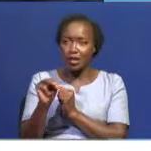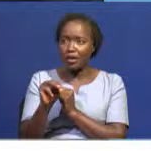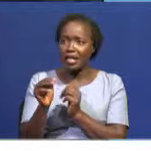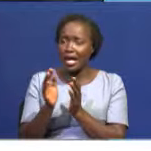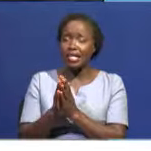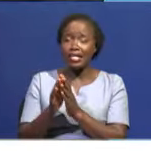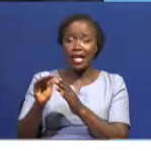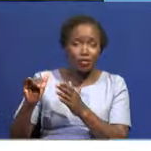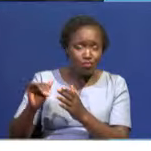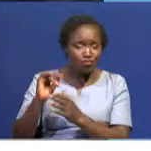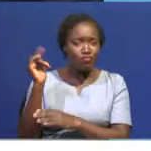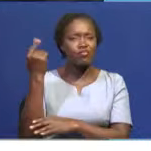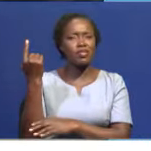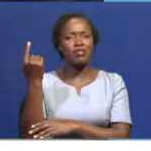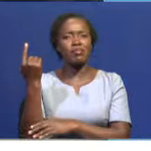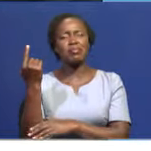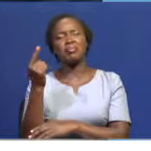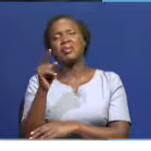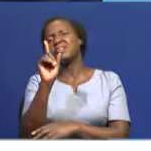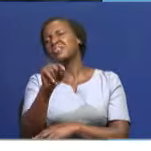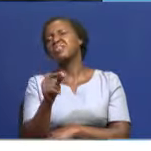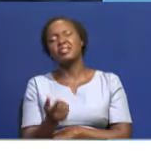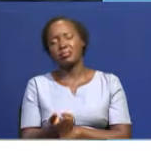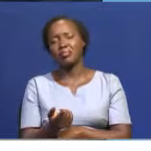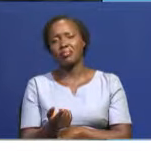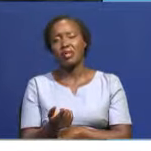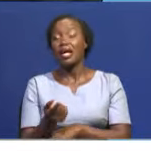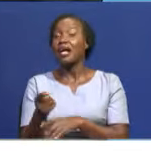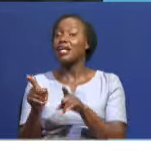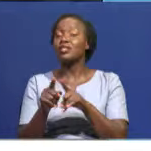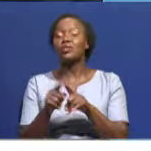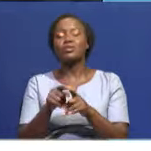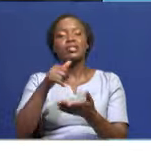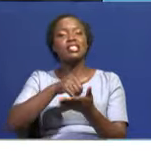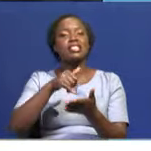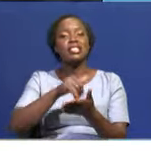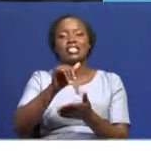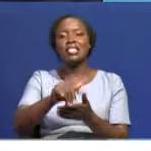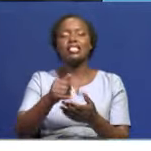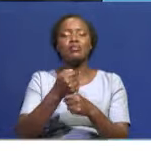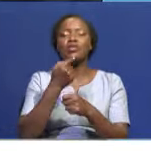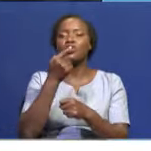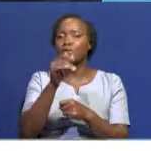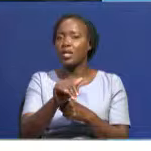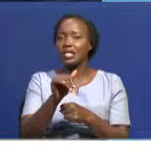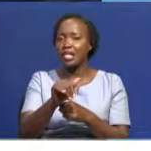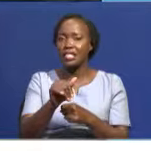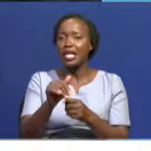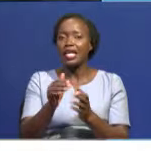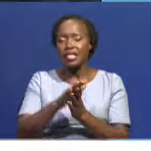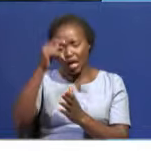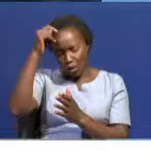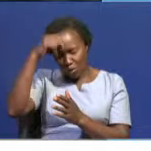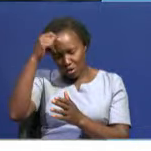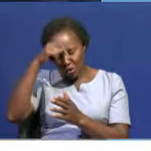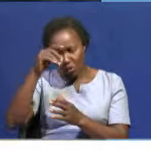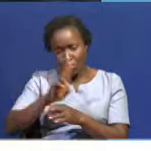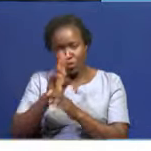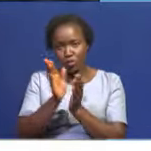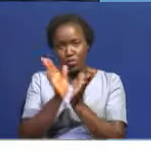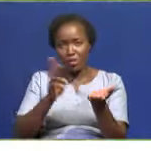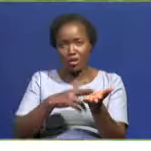ndege aliyosafiria haikuwa ya gharama ya juu. Aidha, Rais Ruto amesisitiza kuwa atahakikisha matumizi ya busara ya rasilimali